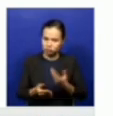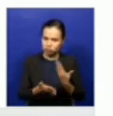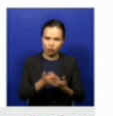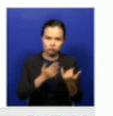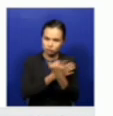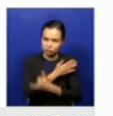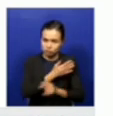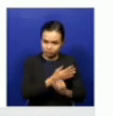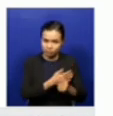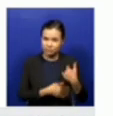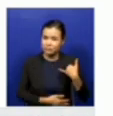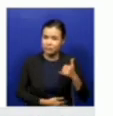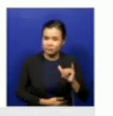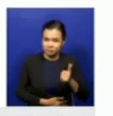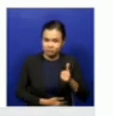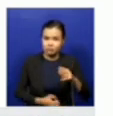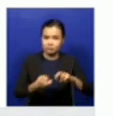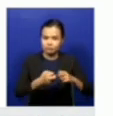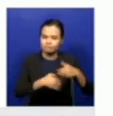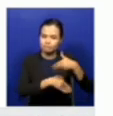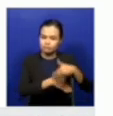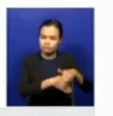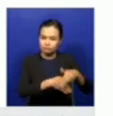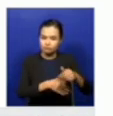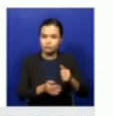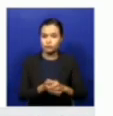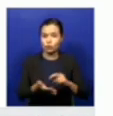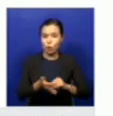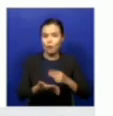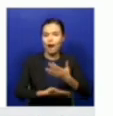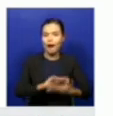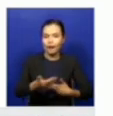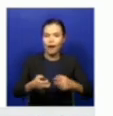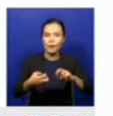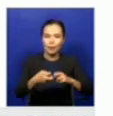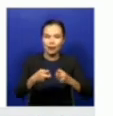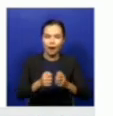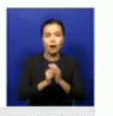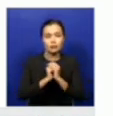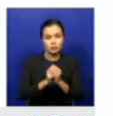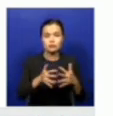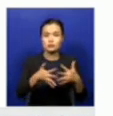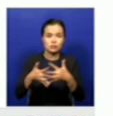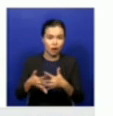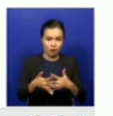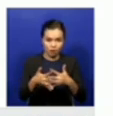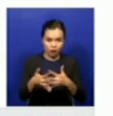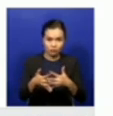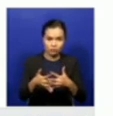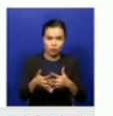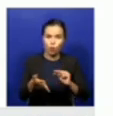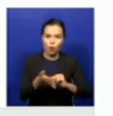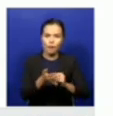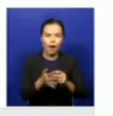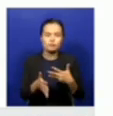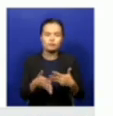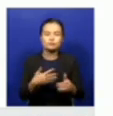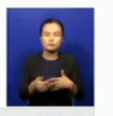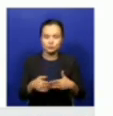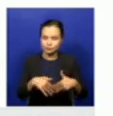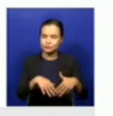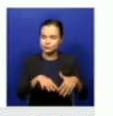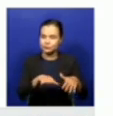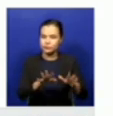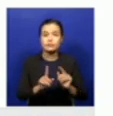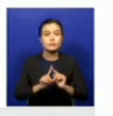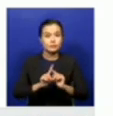อาจจะมีปัจจัยภายนอกที่เป็นเรื่องของสงครามการค้าระหว่างจีนกับสหรัฐอันนั้นก็ยกประโยชน์ไปนะครับแต่อีกตัว